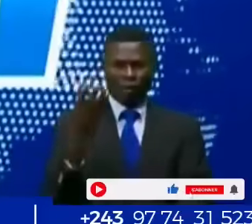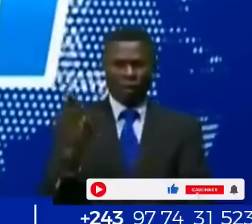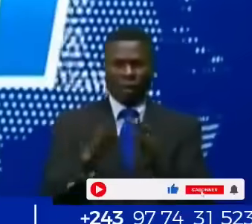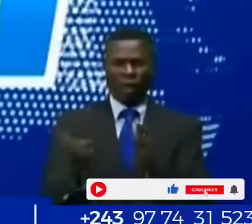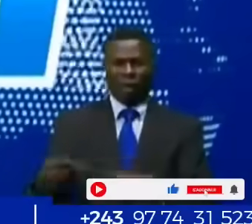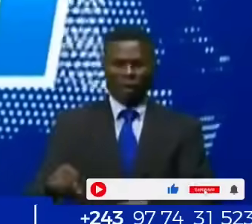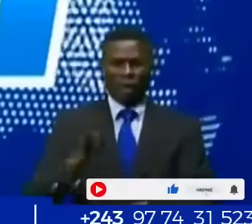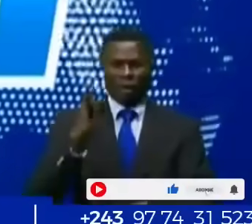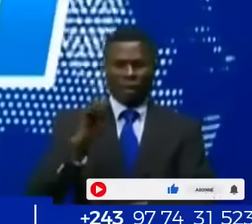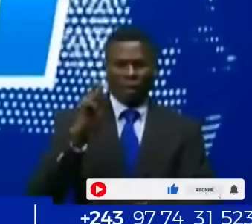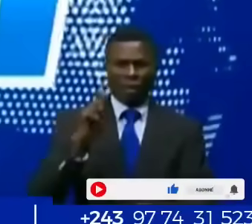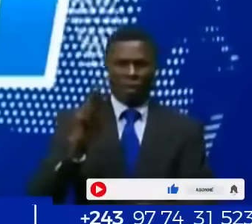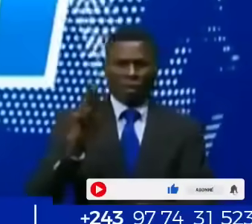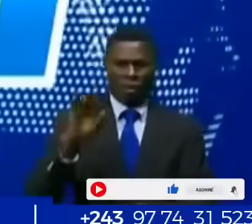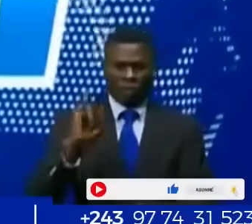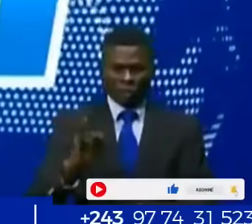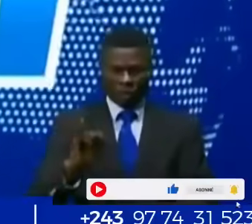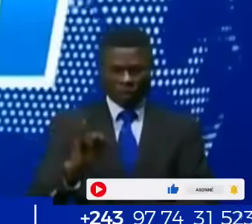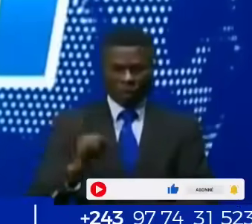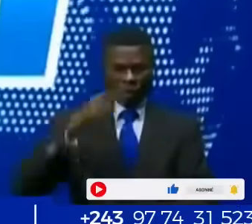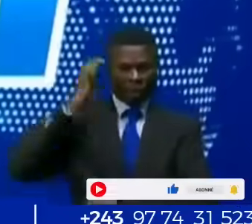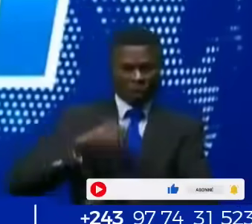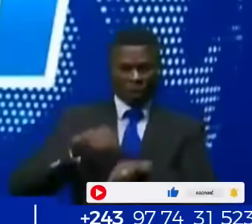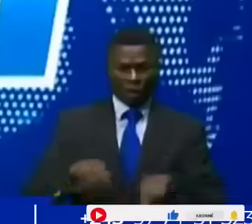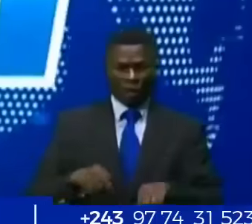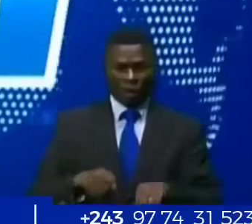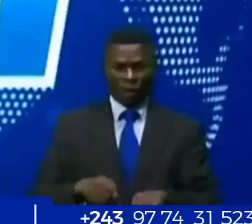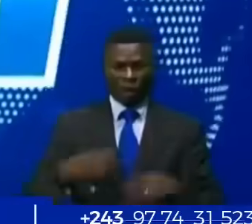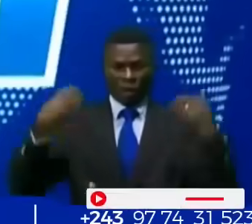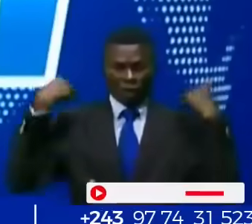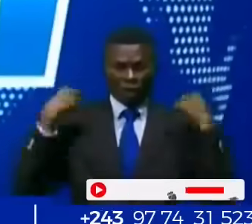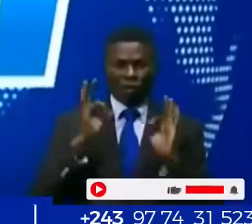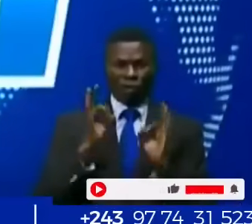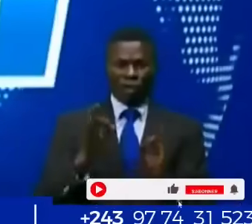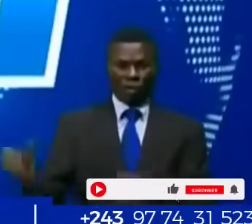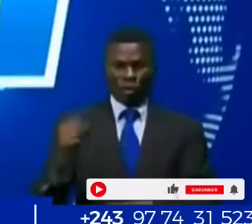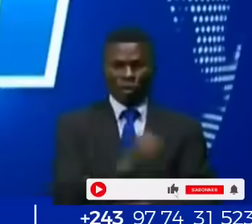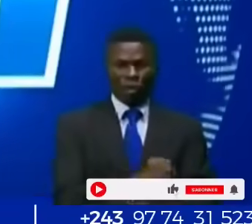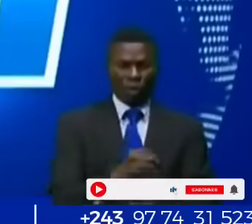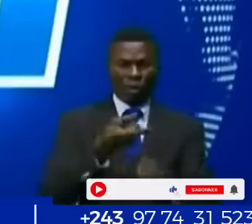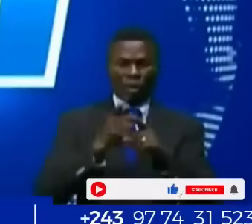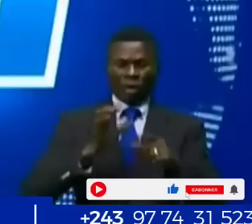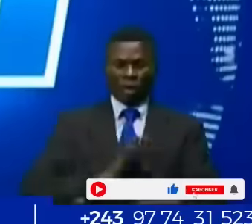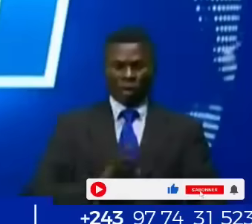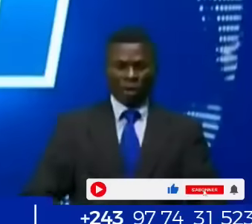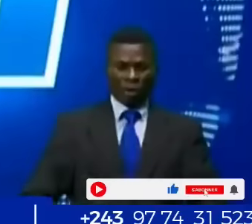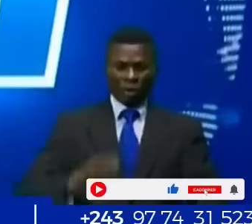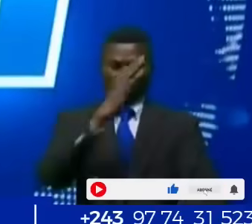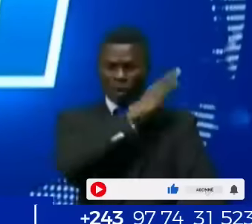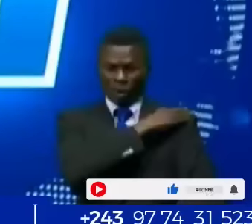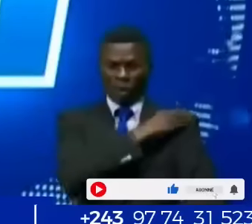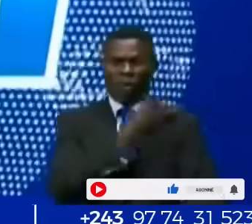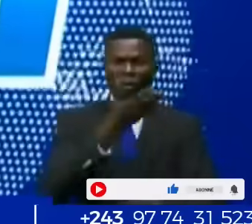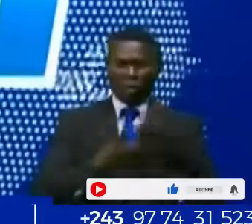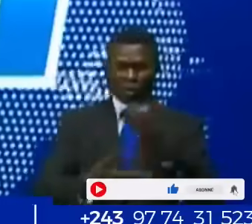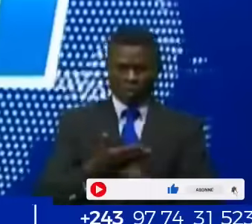de l'Ituri. Justice, à présent, de nouveaux magistrats nommés récemment par le chef de l'État au grade des substituts,